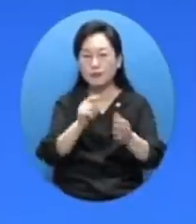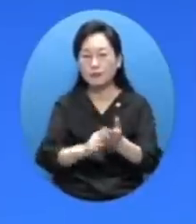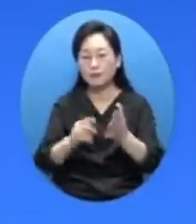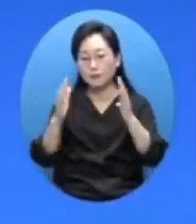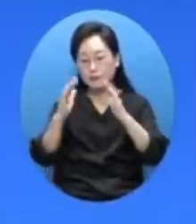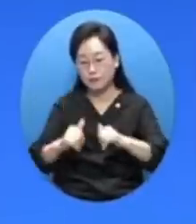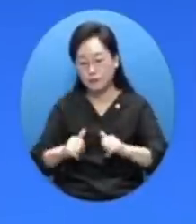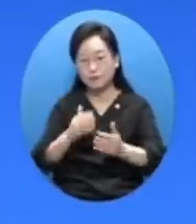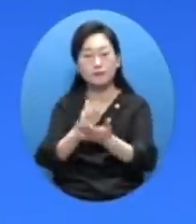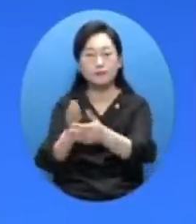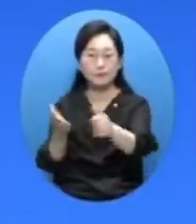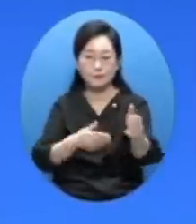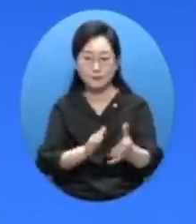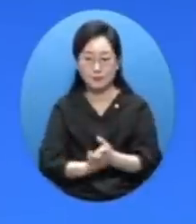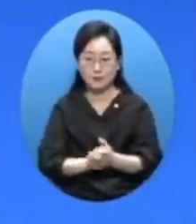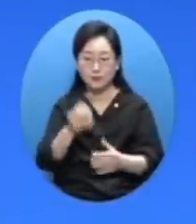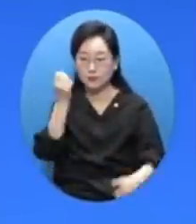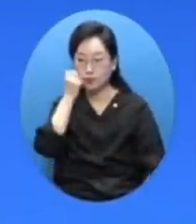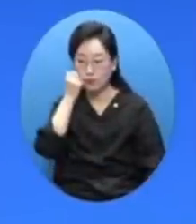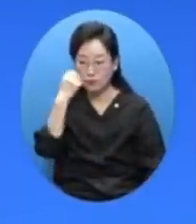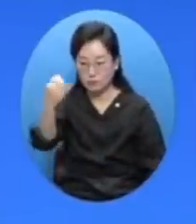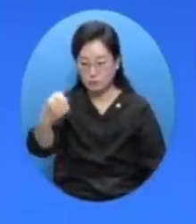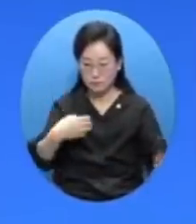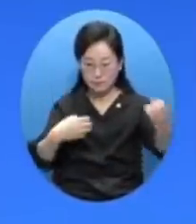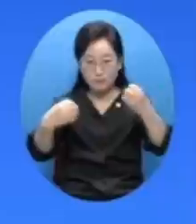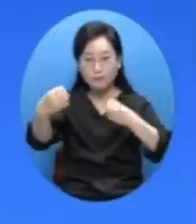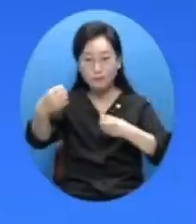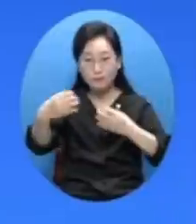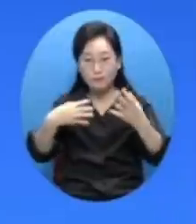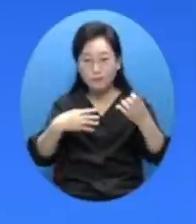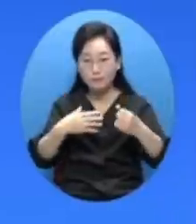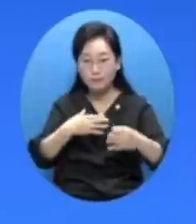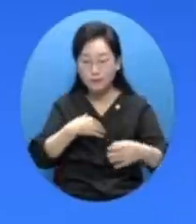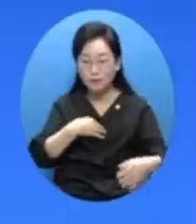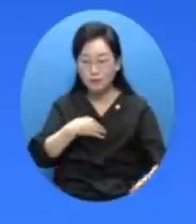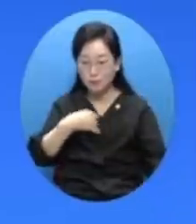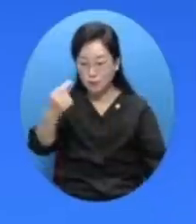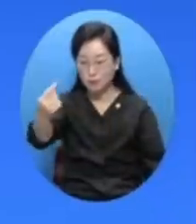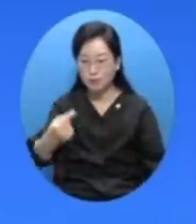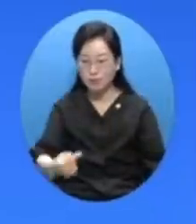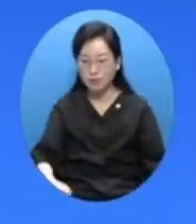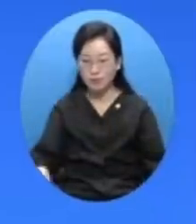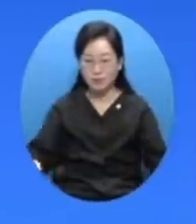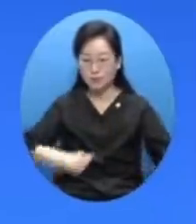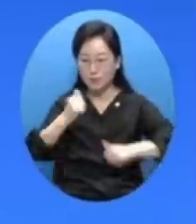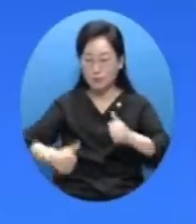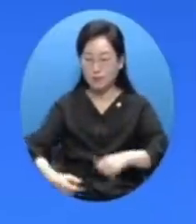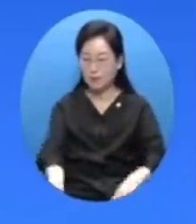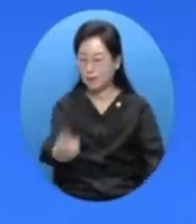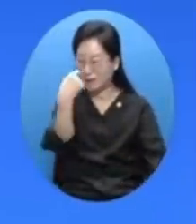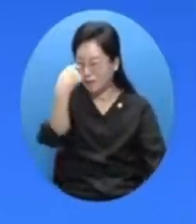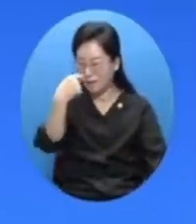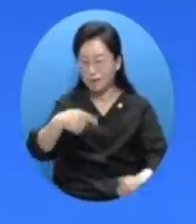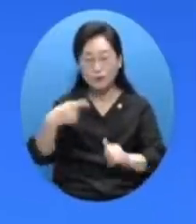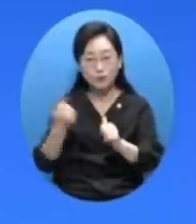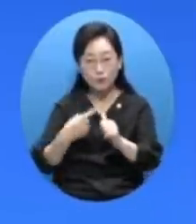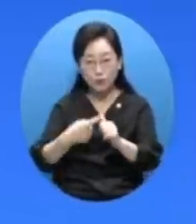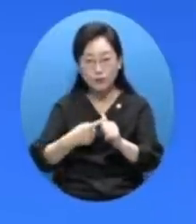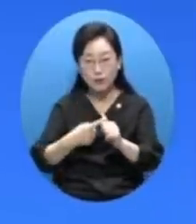무너지면 안 됩니다 누가 뭐라 그래도 내 앞에서 누가 성질내고 욕을 해도